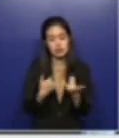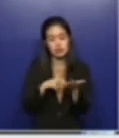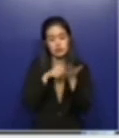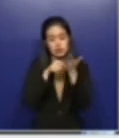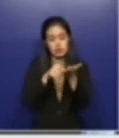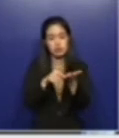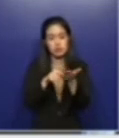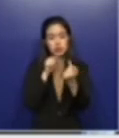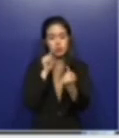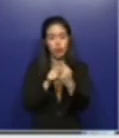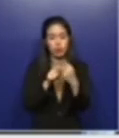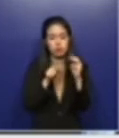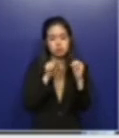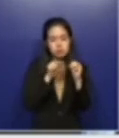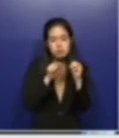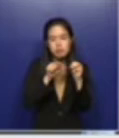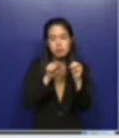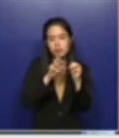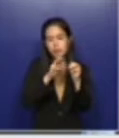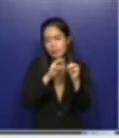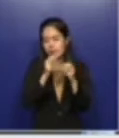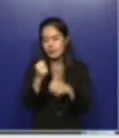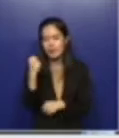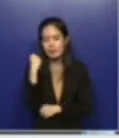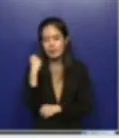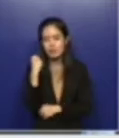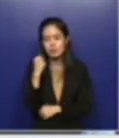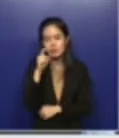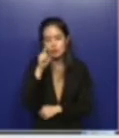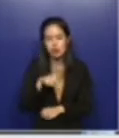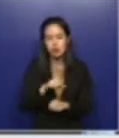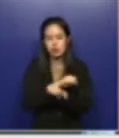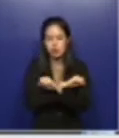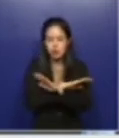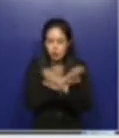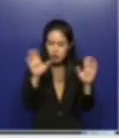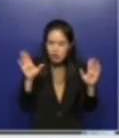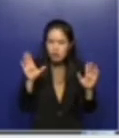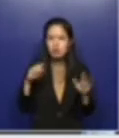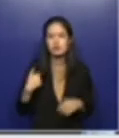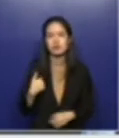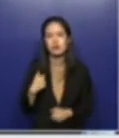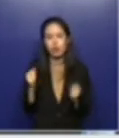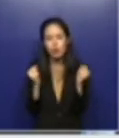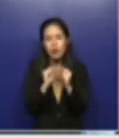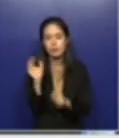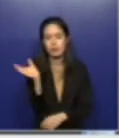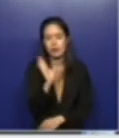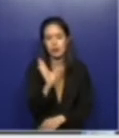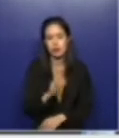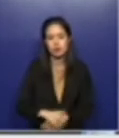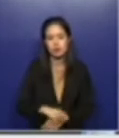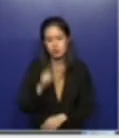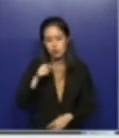ว่าคุณต้องเลิกใช้ความกลัวเป็นฐานของการปกครองได้แล้ว